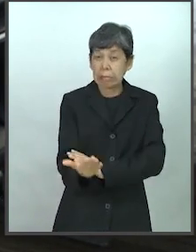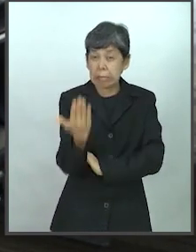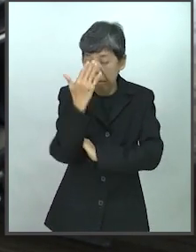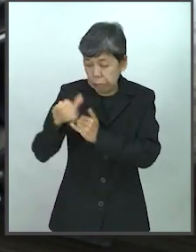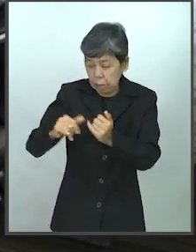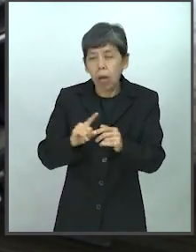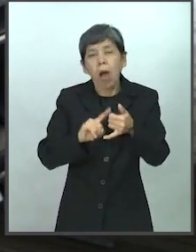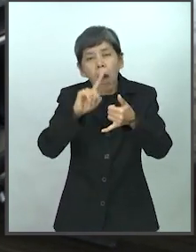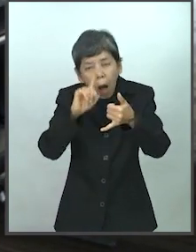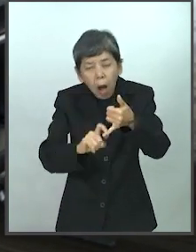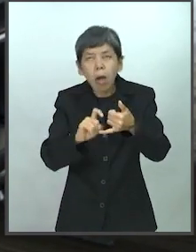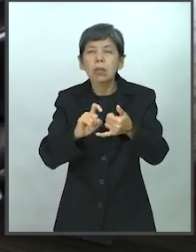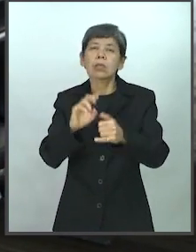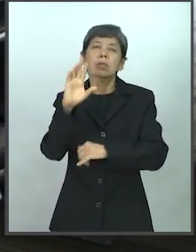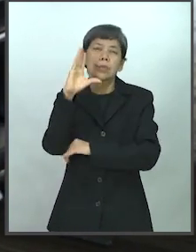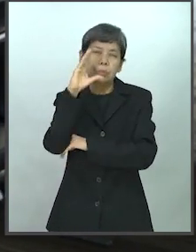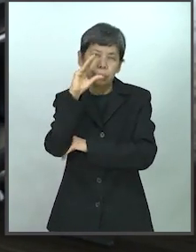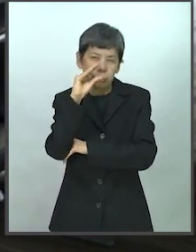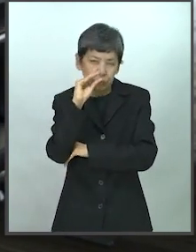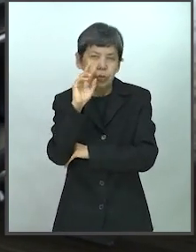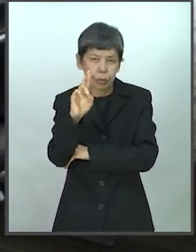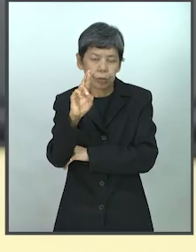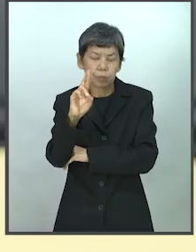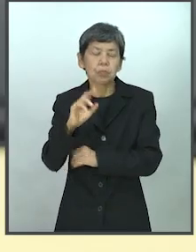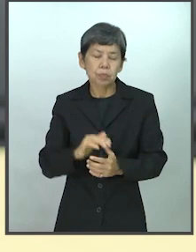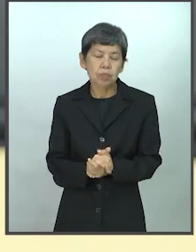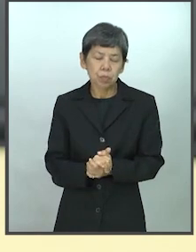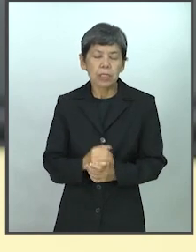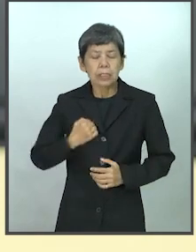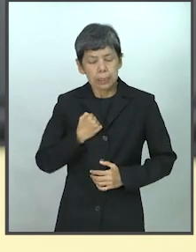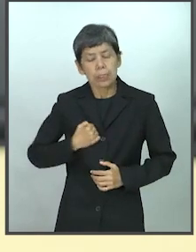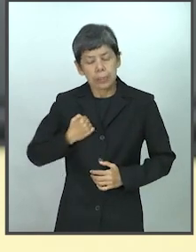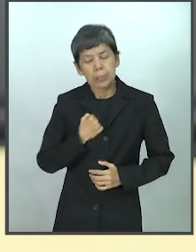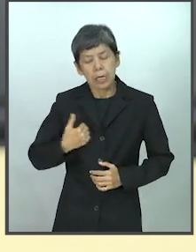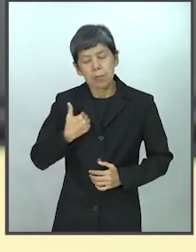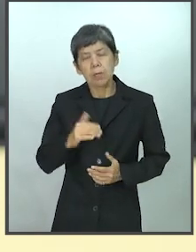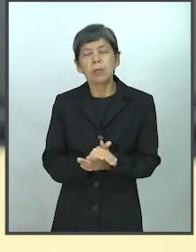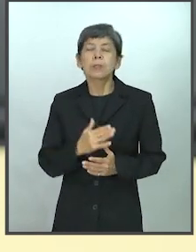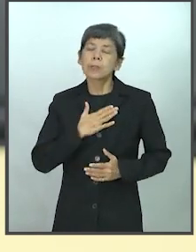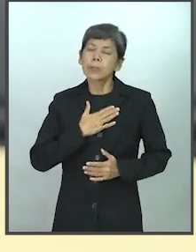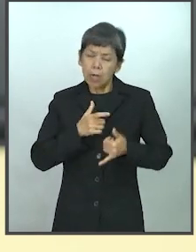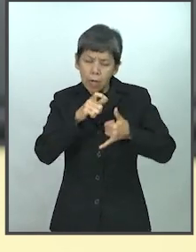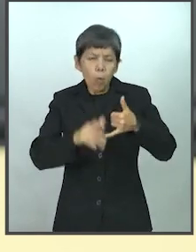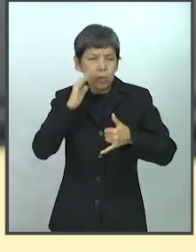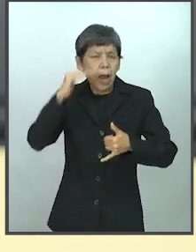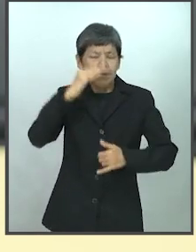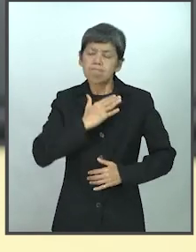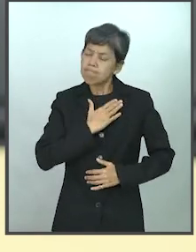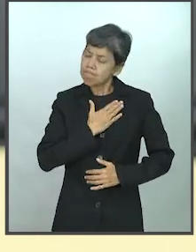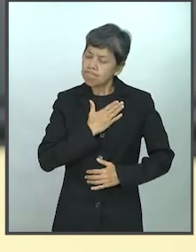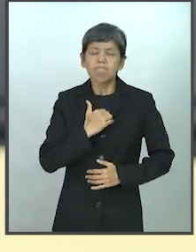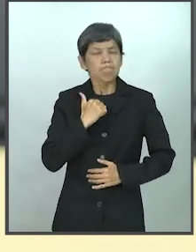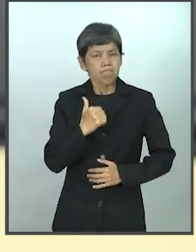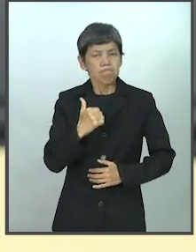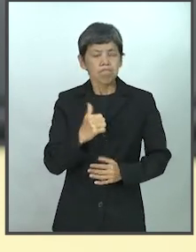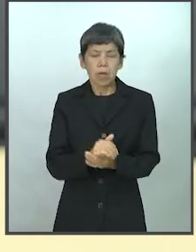อะค่ะเสียชีวิตตอนเที่ยงคืนของวันนั้นจริงๆก็เสียใจนะคะแต่ว่าก็ภูมิใจในตัวพี่ชายมาก ๆครับ